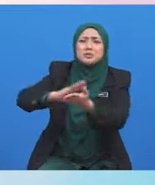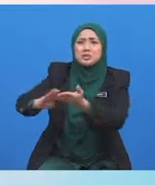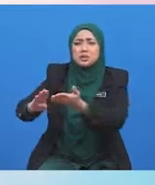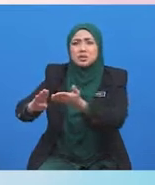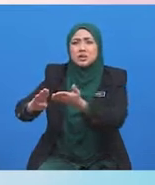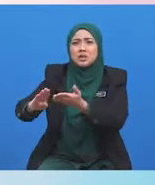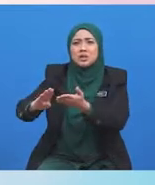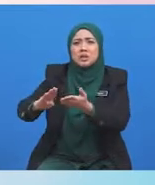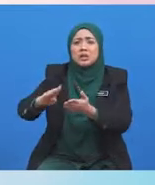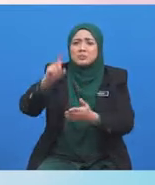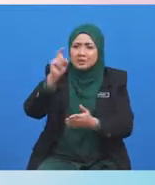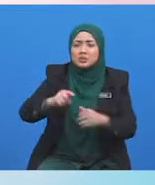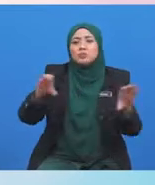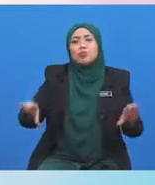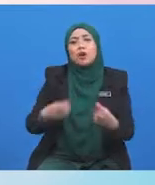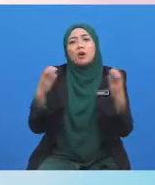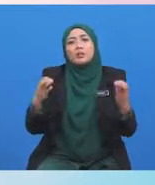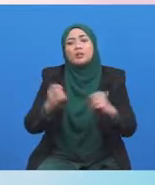rumah perlu dilakukan.